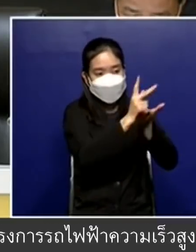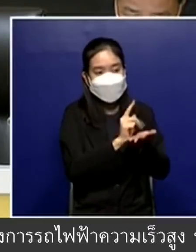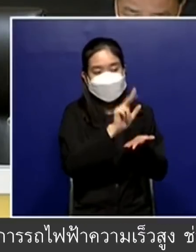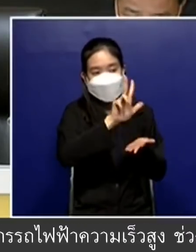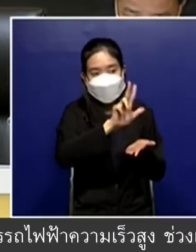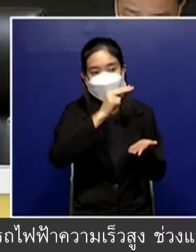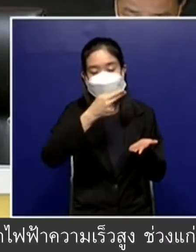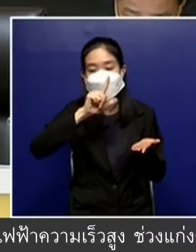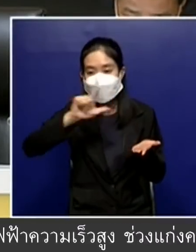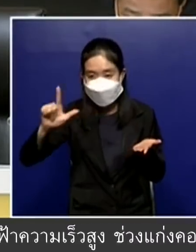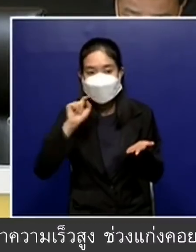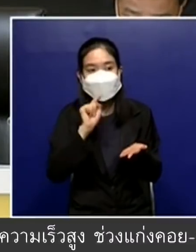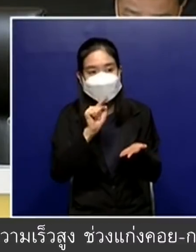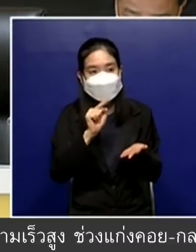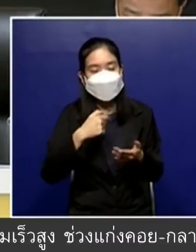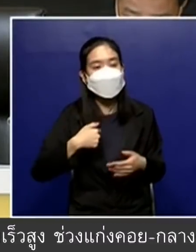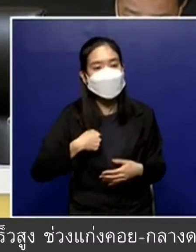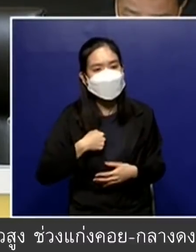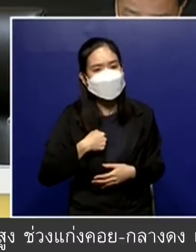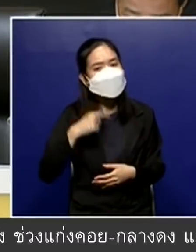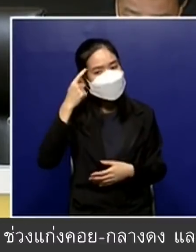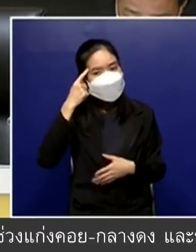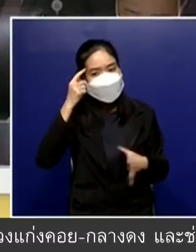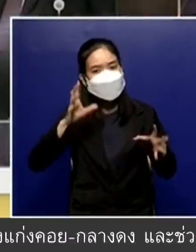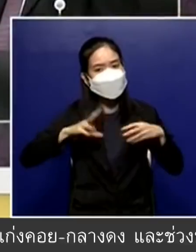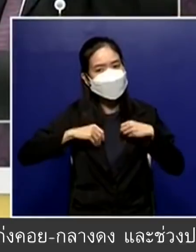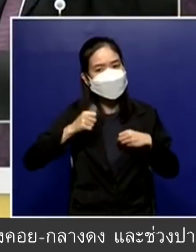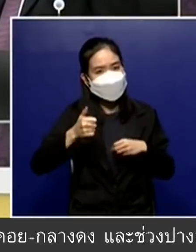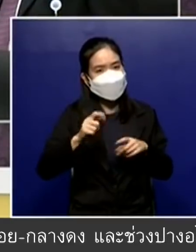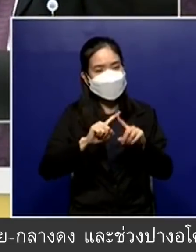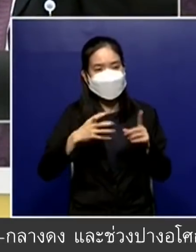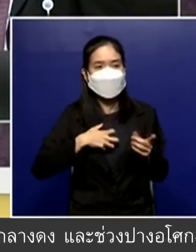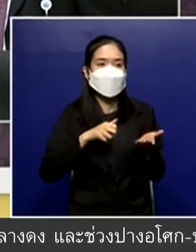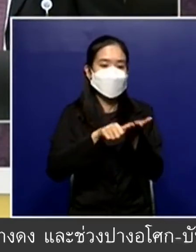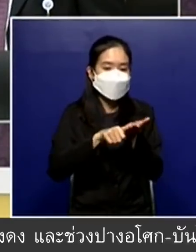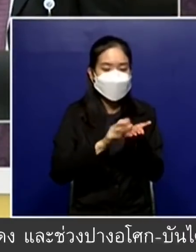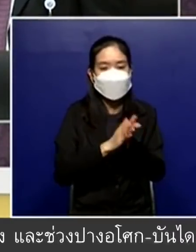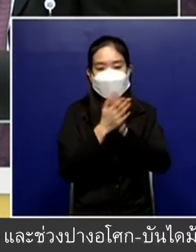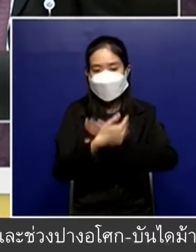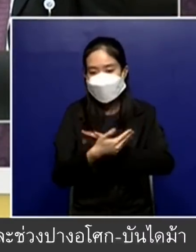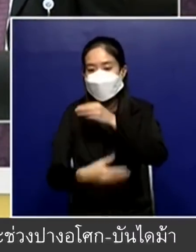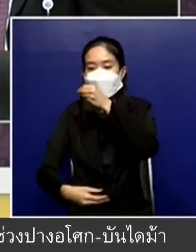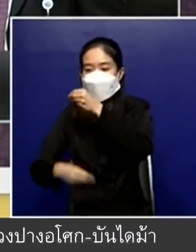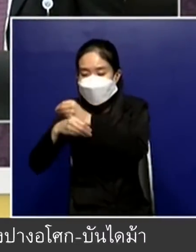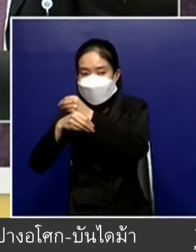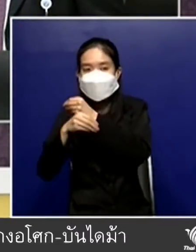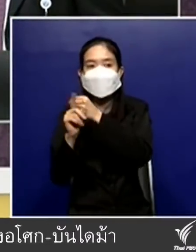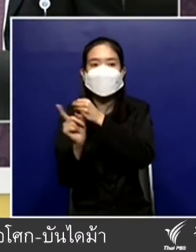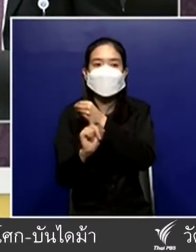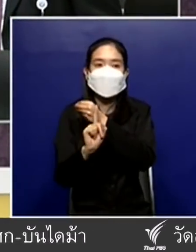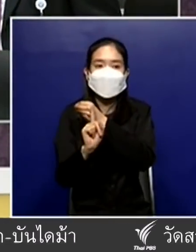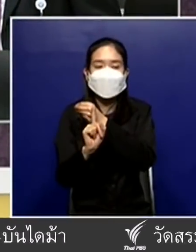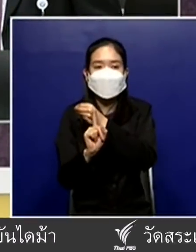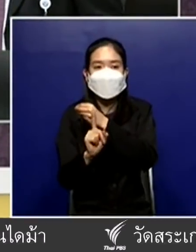านเนี่ยผมยังพร้อมที่จะสนับสนุนให้เอาไปแก้ไขไปเพิ่มให้กับส่วนการฟื้นฟูที่ตั้ง